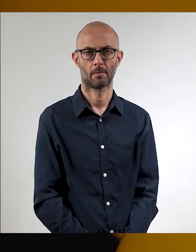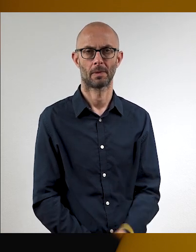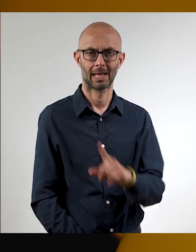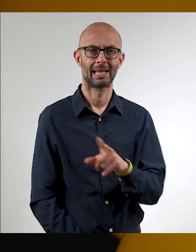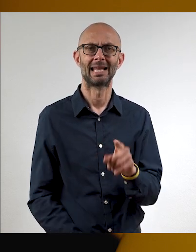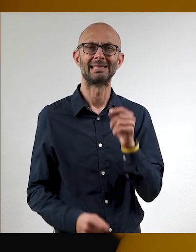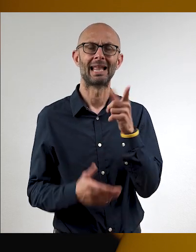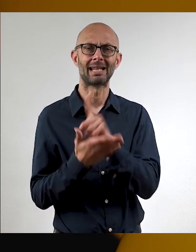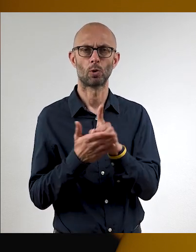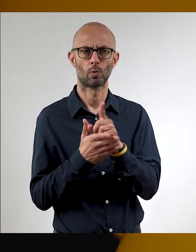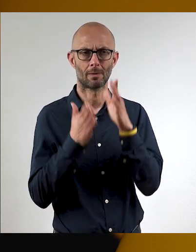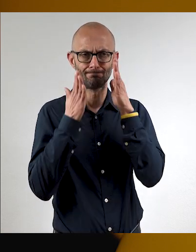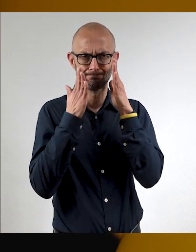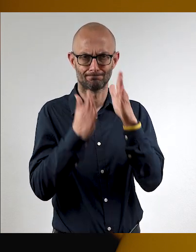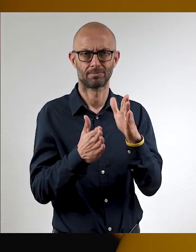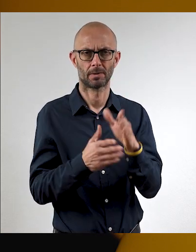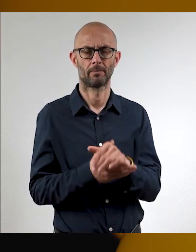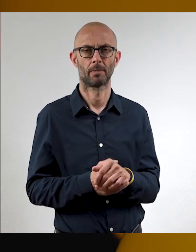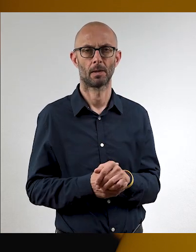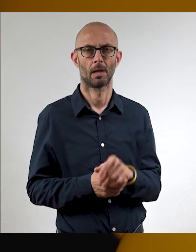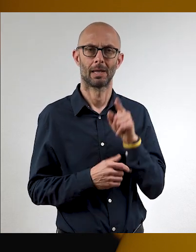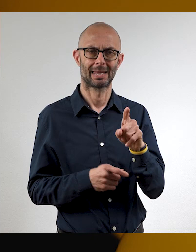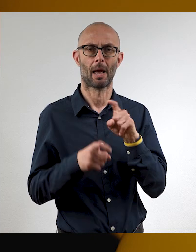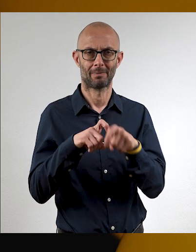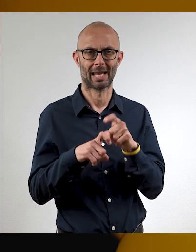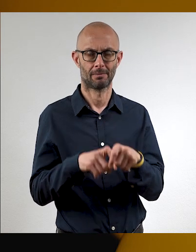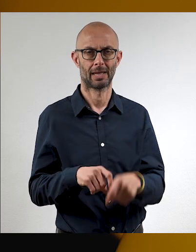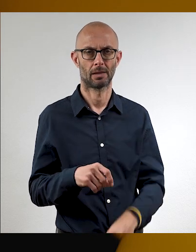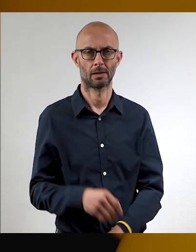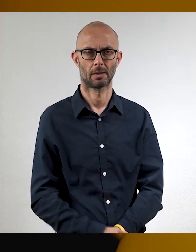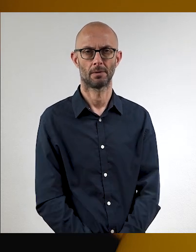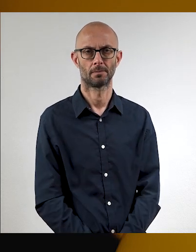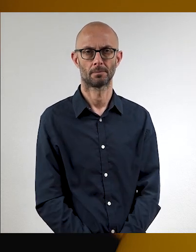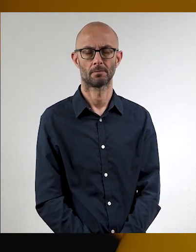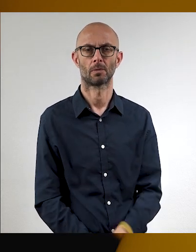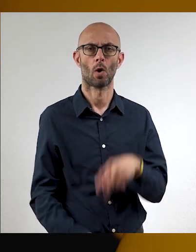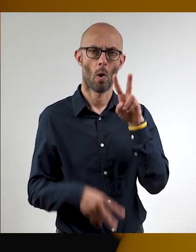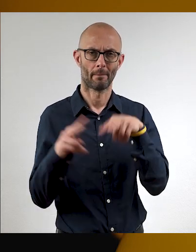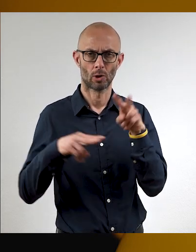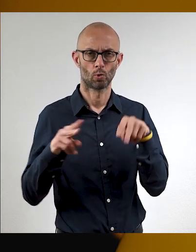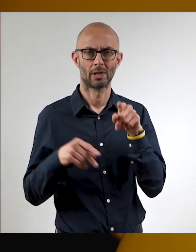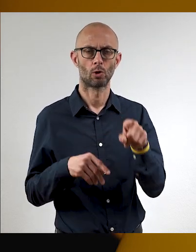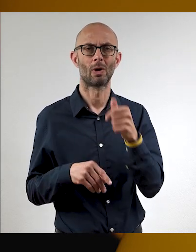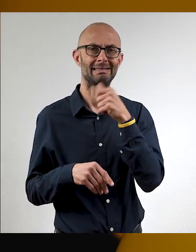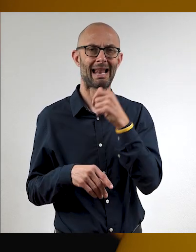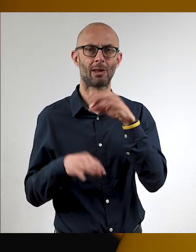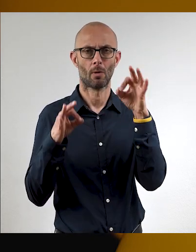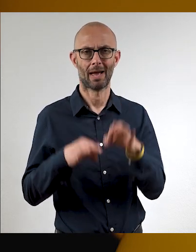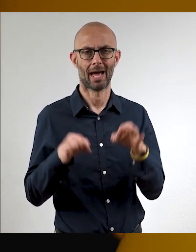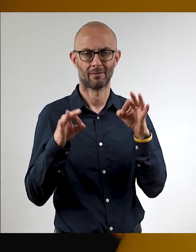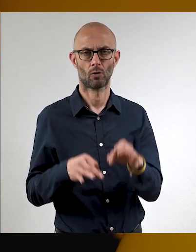in se za hip osredotočite na ta predmet. Opazujte to zeleno